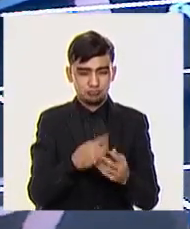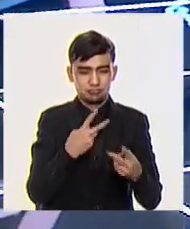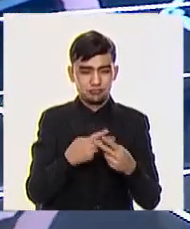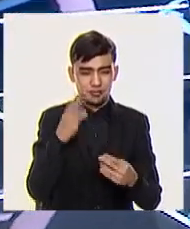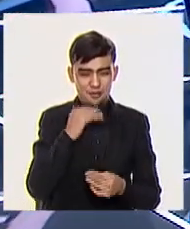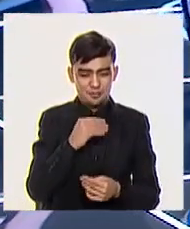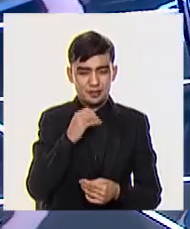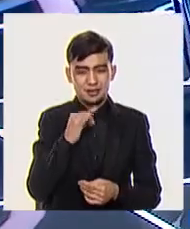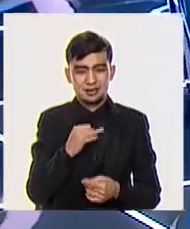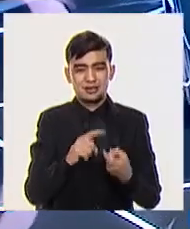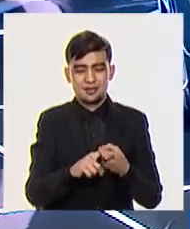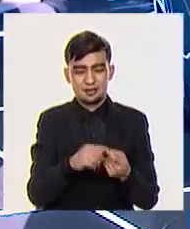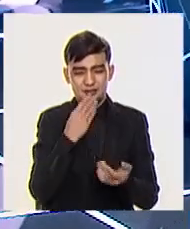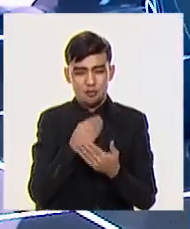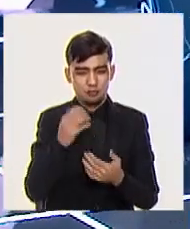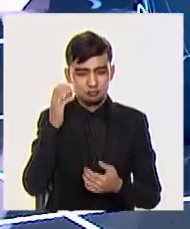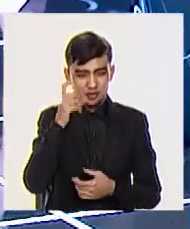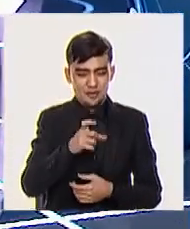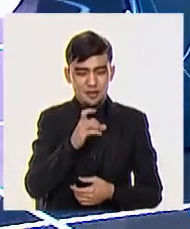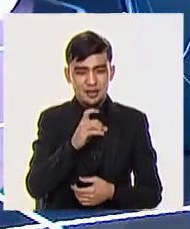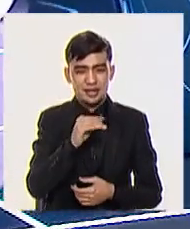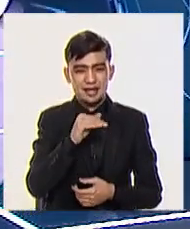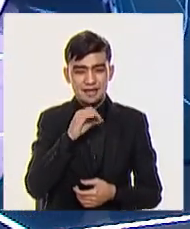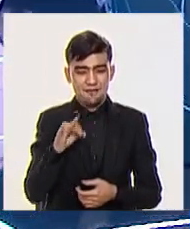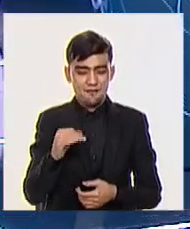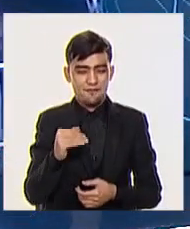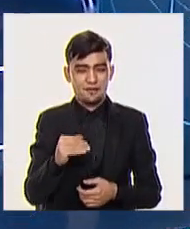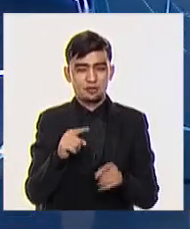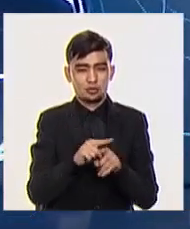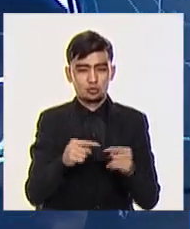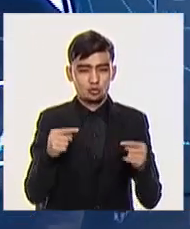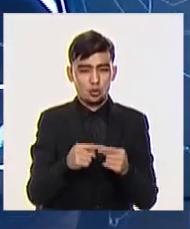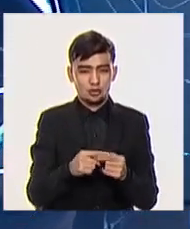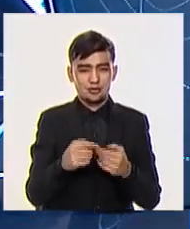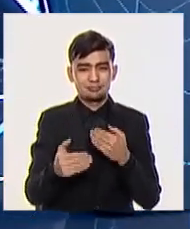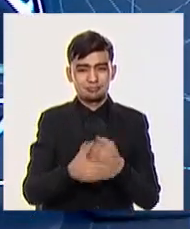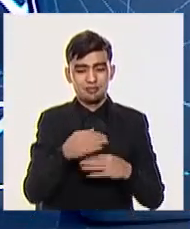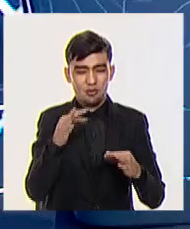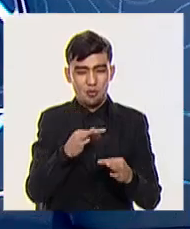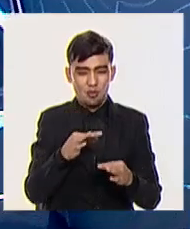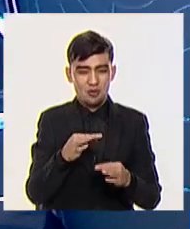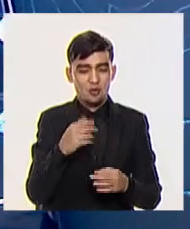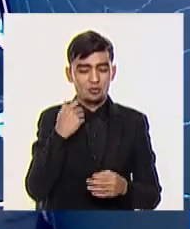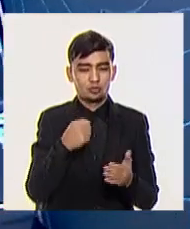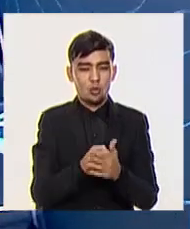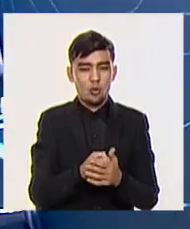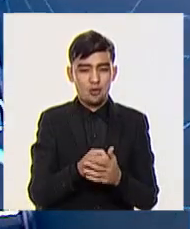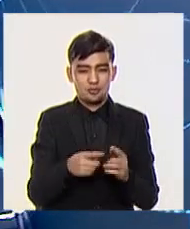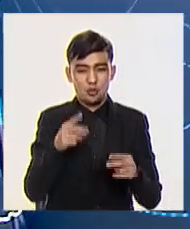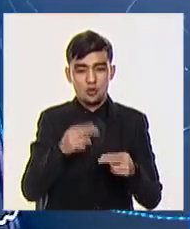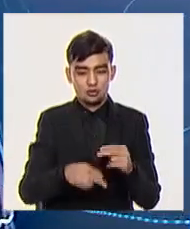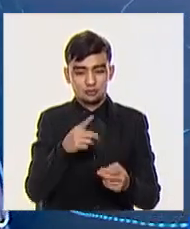Саясаткер өзіне қатысты Ив Рашесінің шартты жазасы нақты жазаға ауыстырылу мәселесі қаралып біткенге дейін қамақта